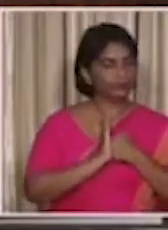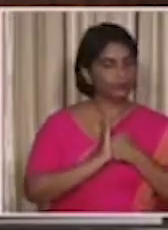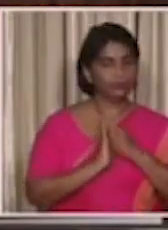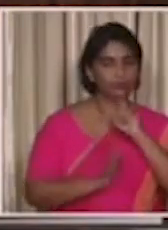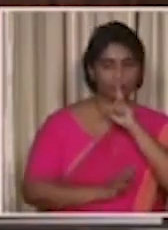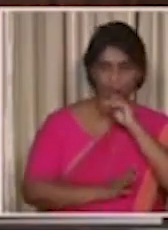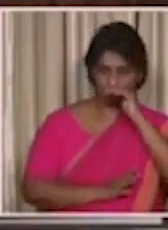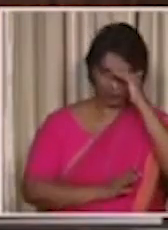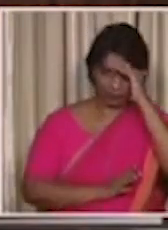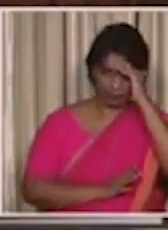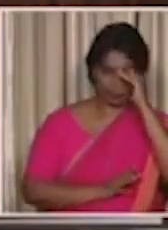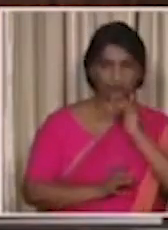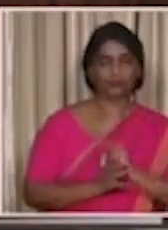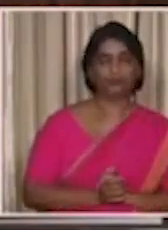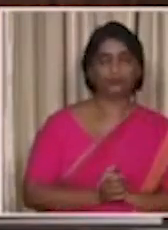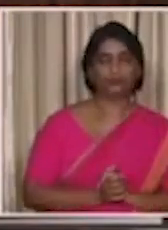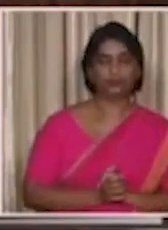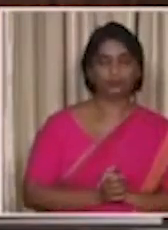කථානායකතුමනි,